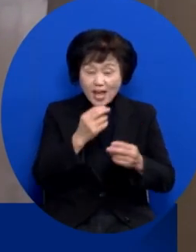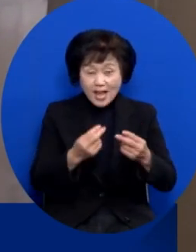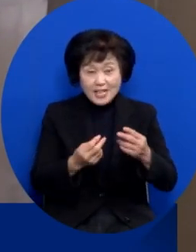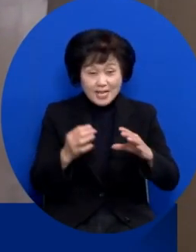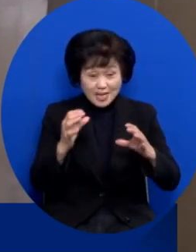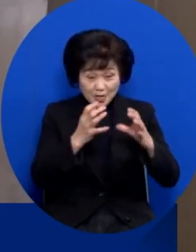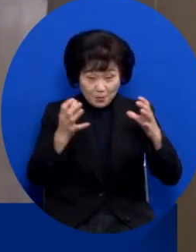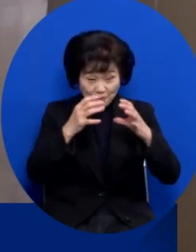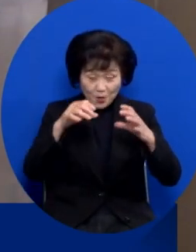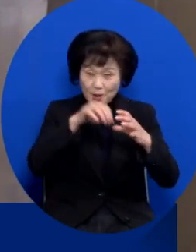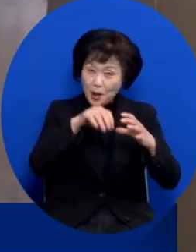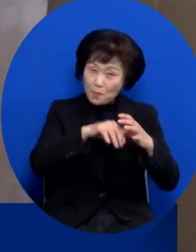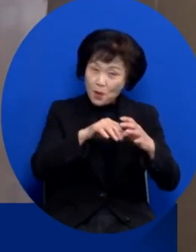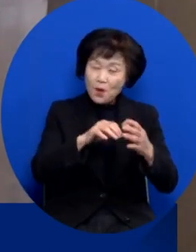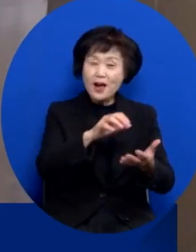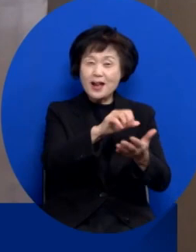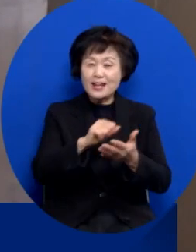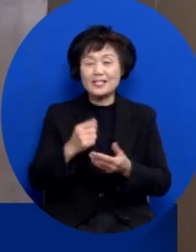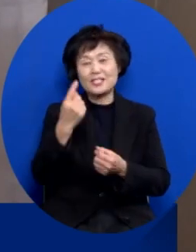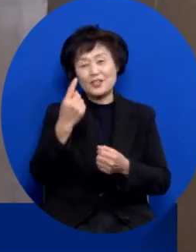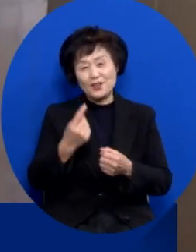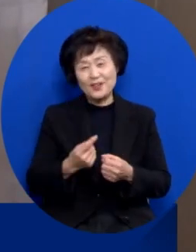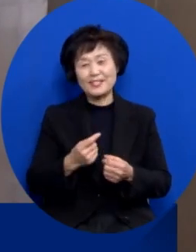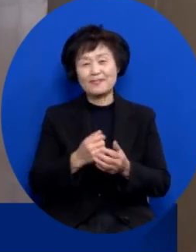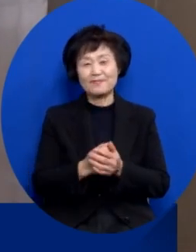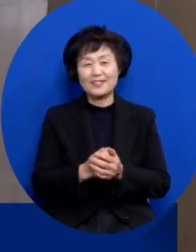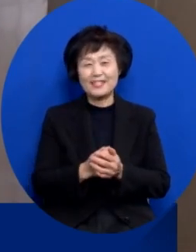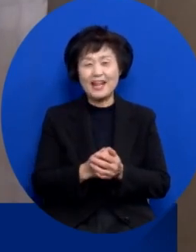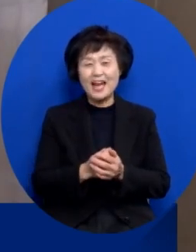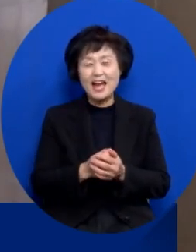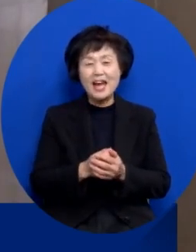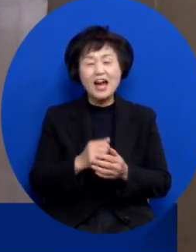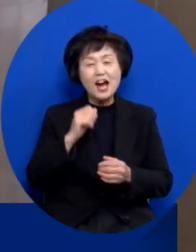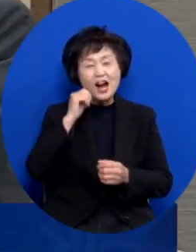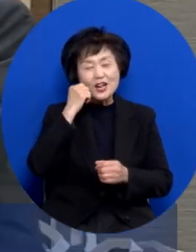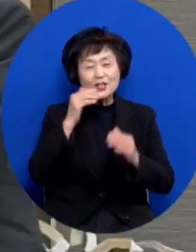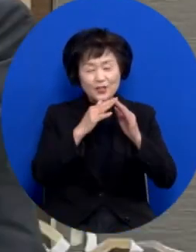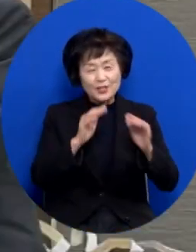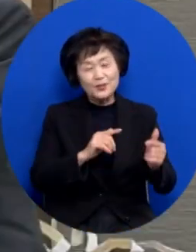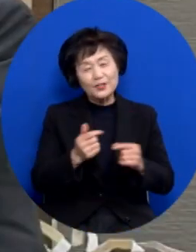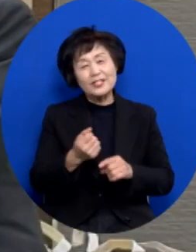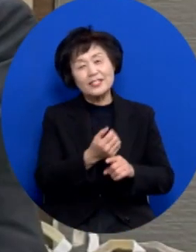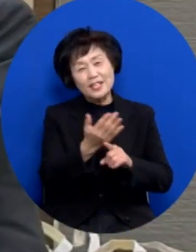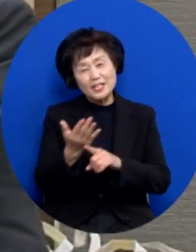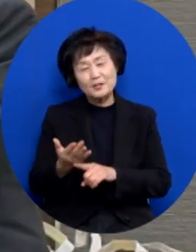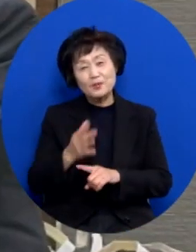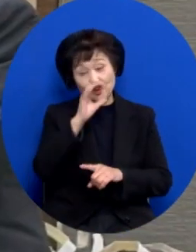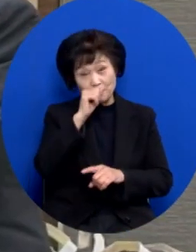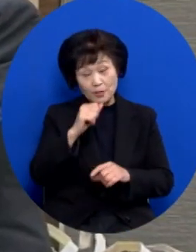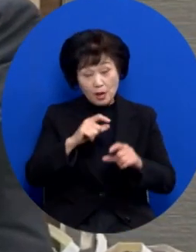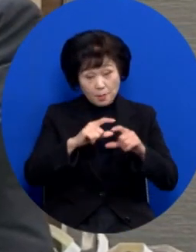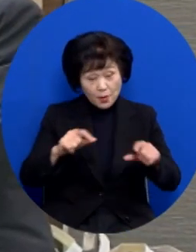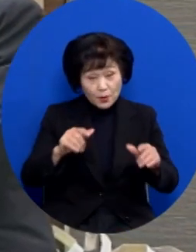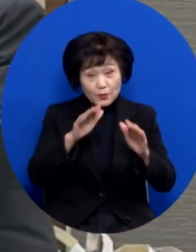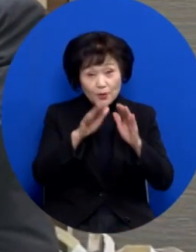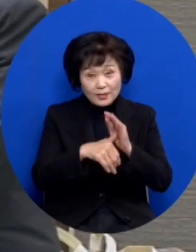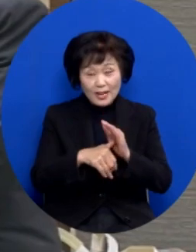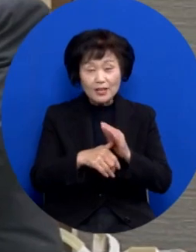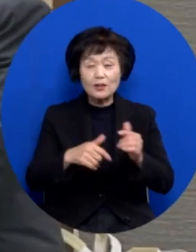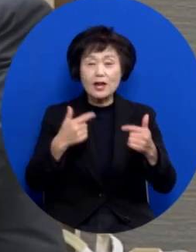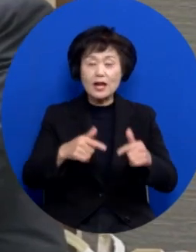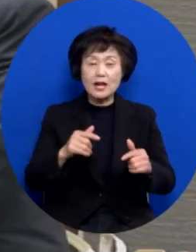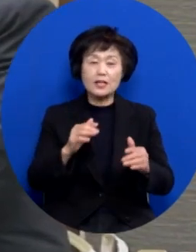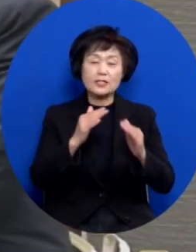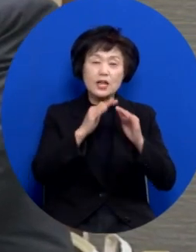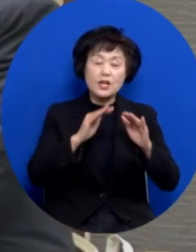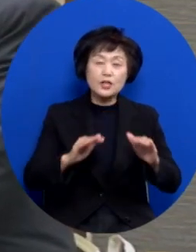통해서 준비했어요. 불우한 이웃들에게 전달됐으면 좋겠어요. 평소에도 늘 이웃을 위한 나눔 행사를